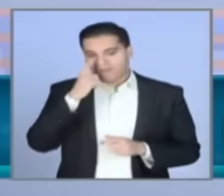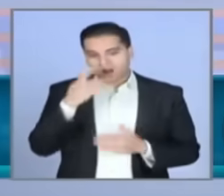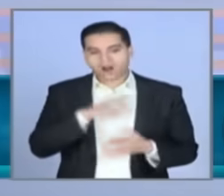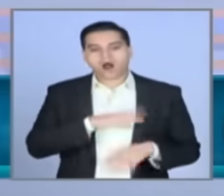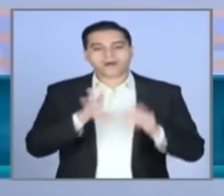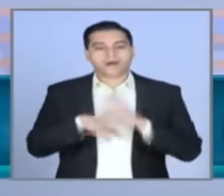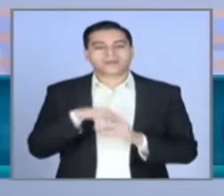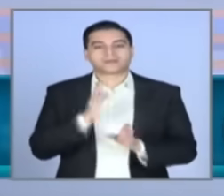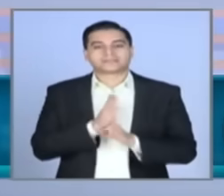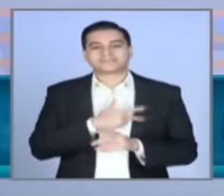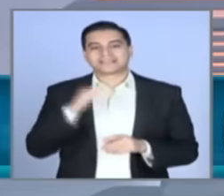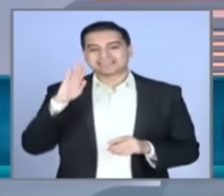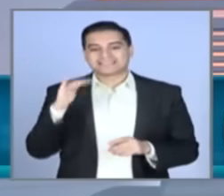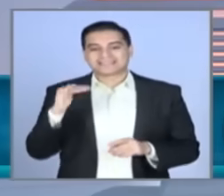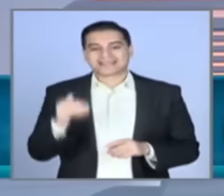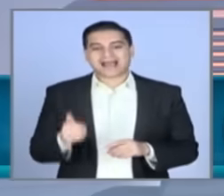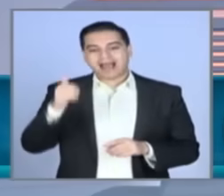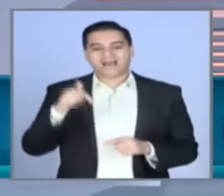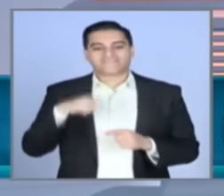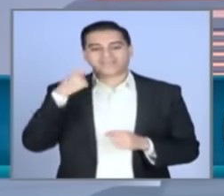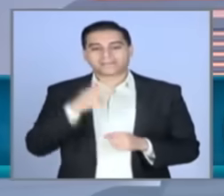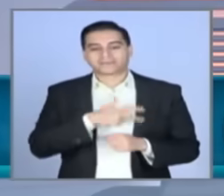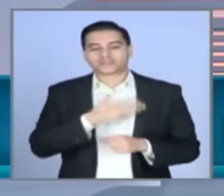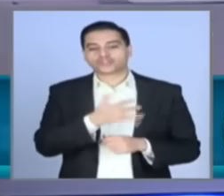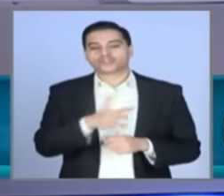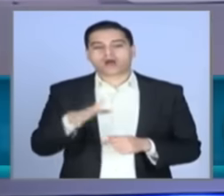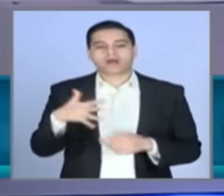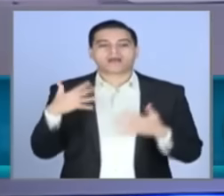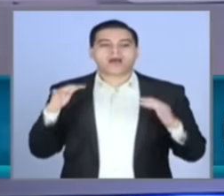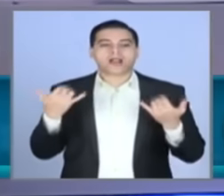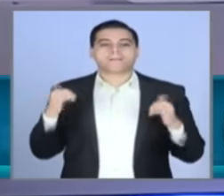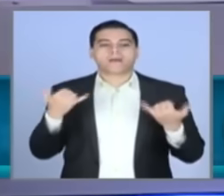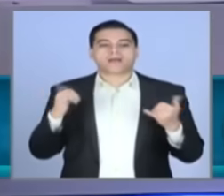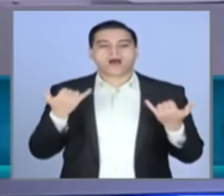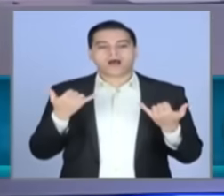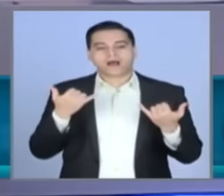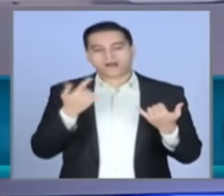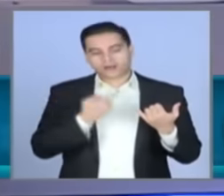فنان راحل قام بدور سيحة في فيلم شاطئ المرح، فمن هو؟